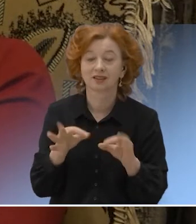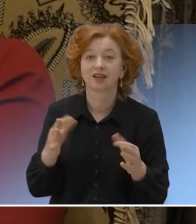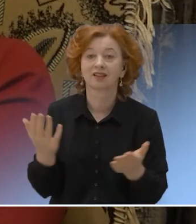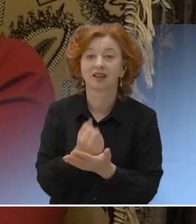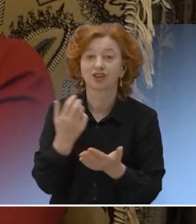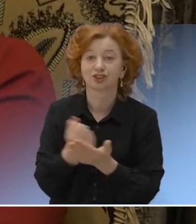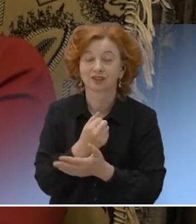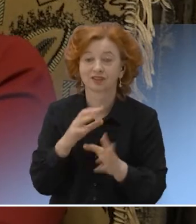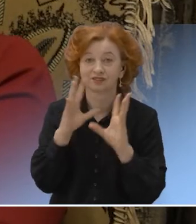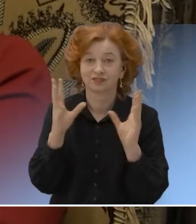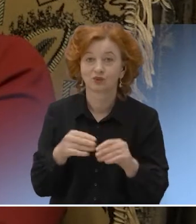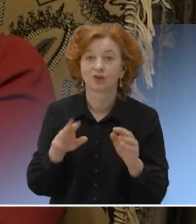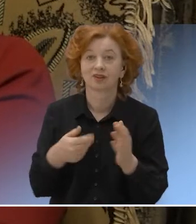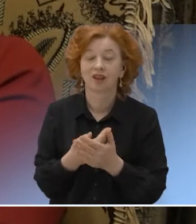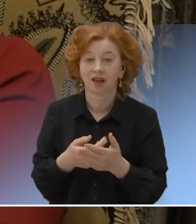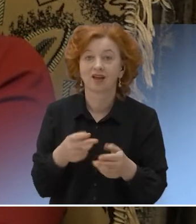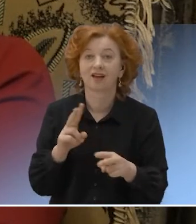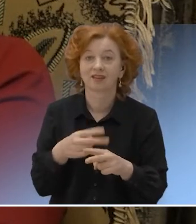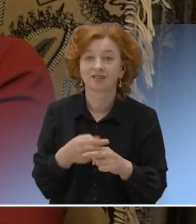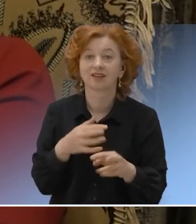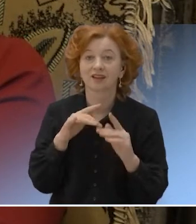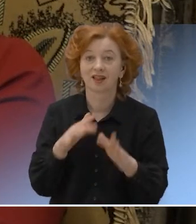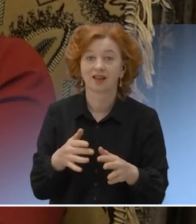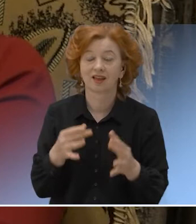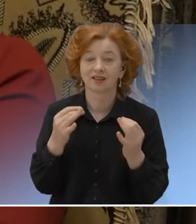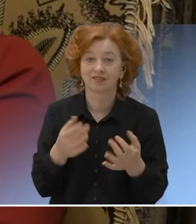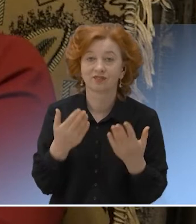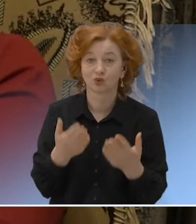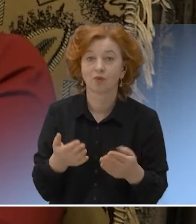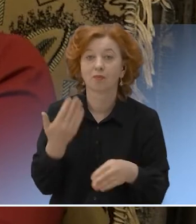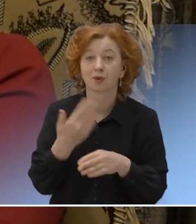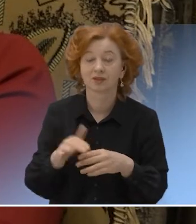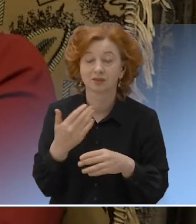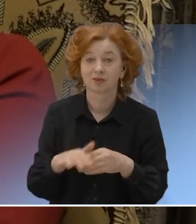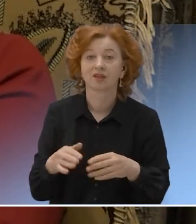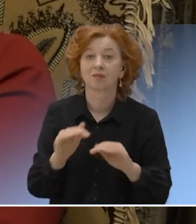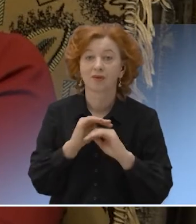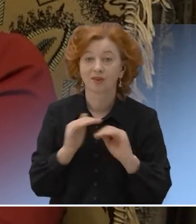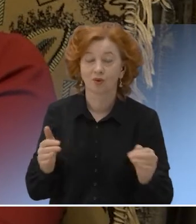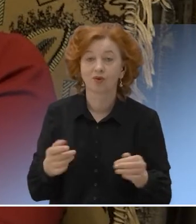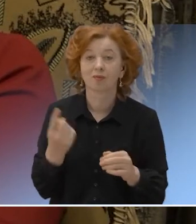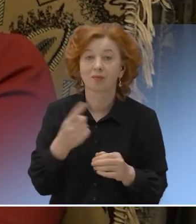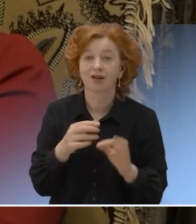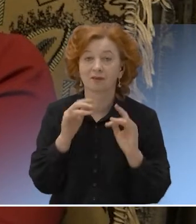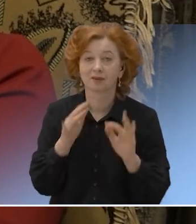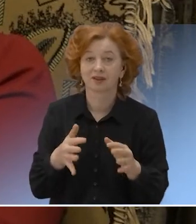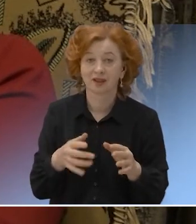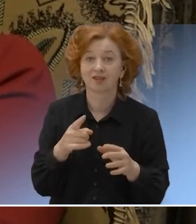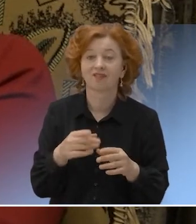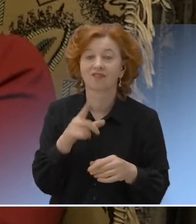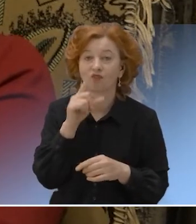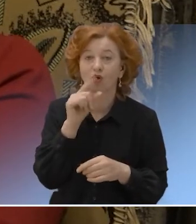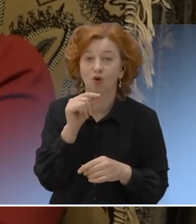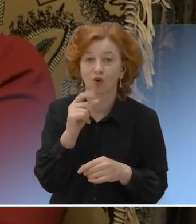надо, нашли для них, для выработки этого дела. И потом потихонечку, первым делом была у